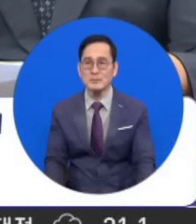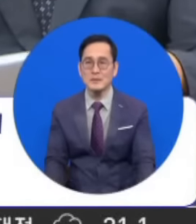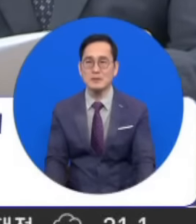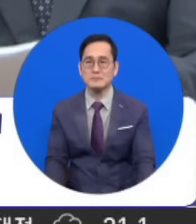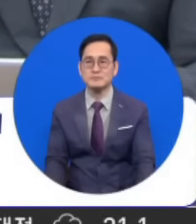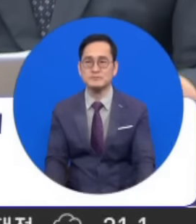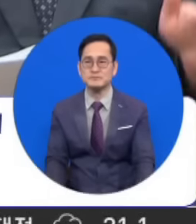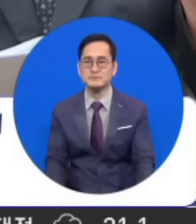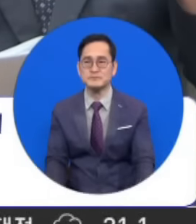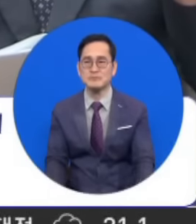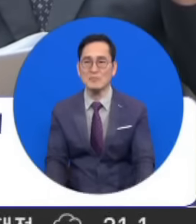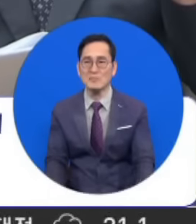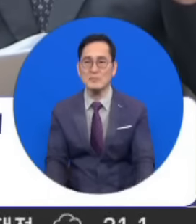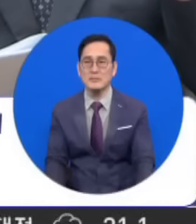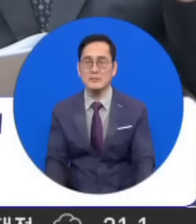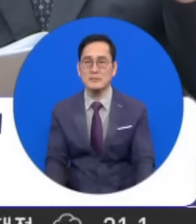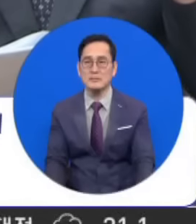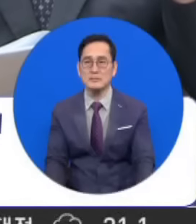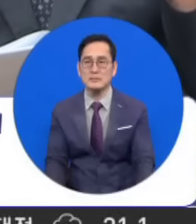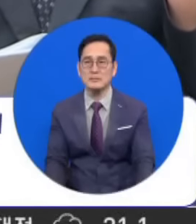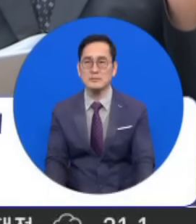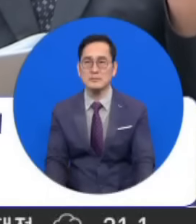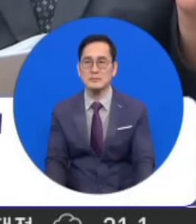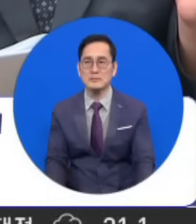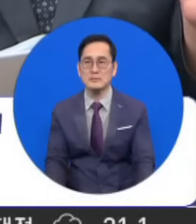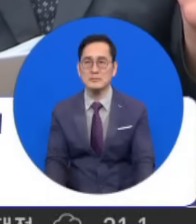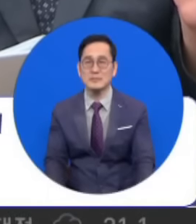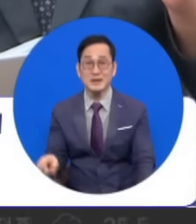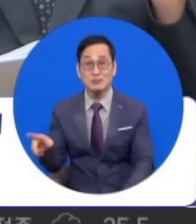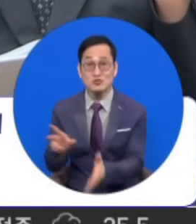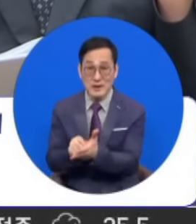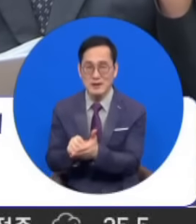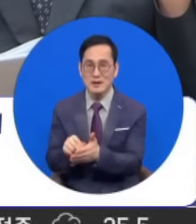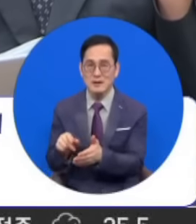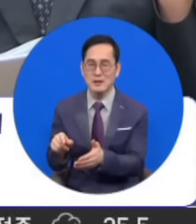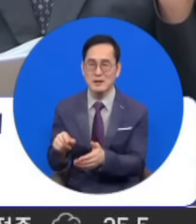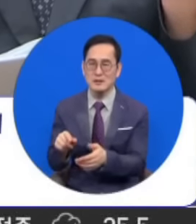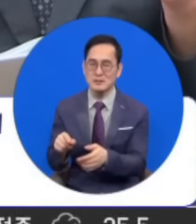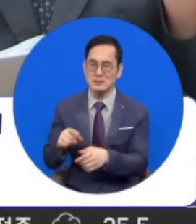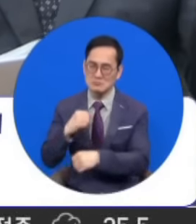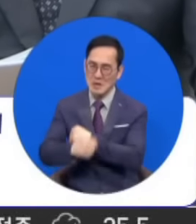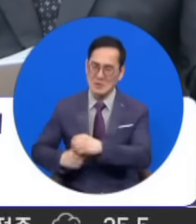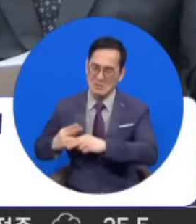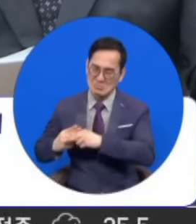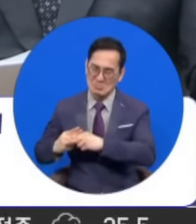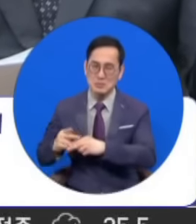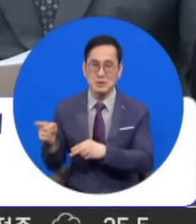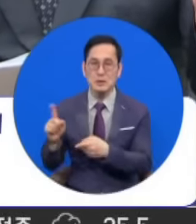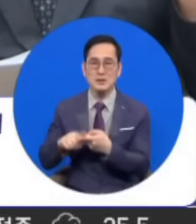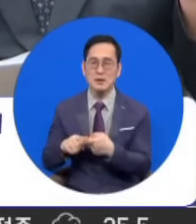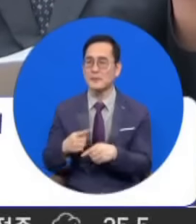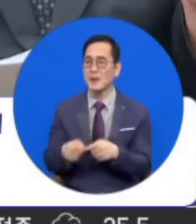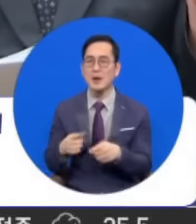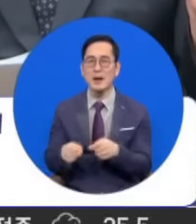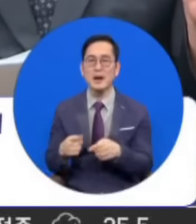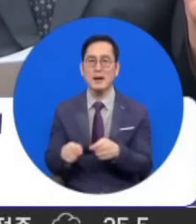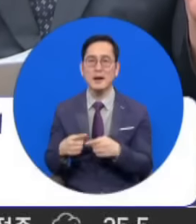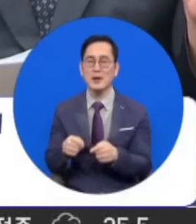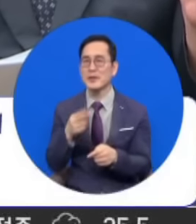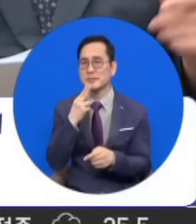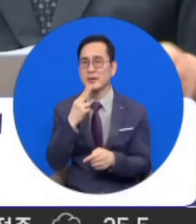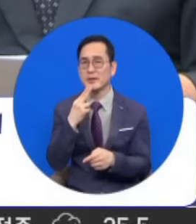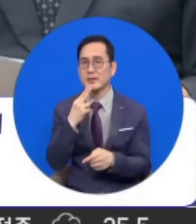텐데 이제 그런 것에 대한 평가가 제대로 이루어지지 않은 상태에서 지금 전당대회로 바로 왔기 때문에 지금 과정에서 나올